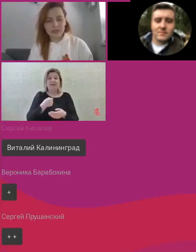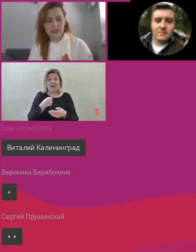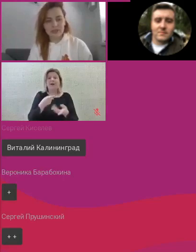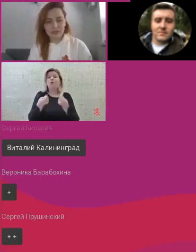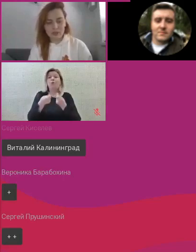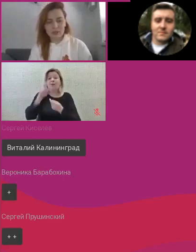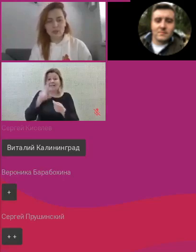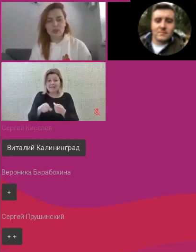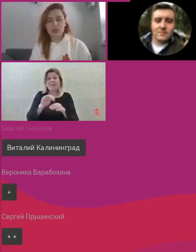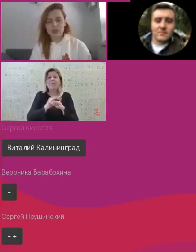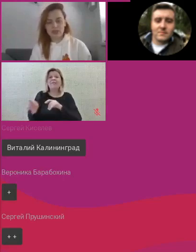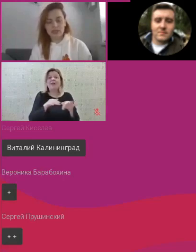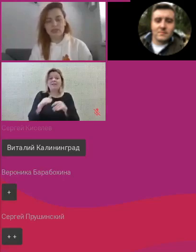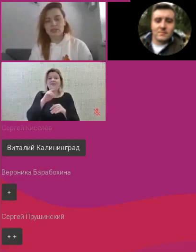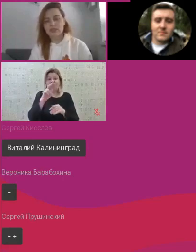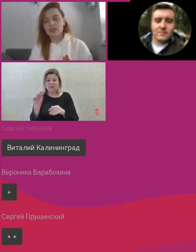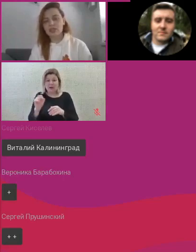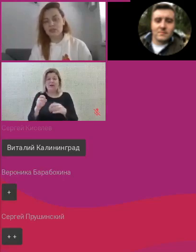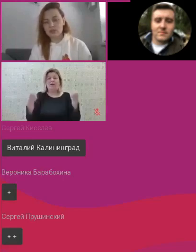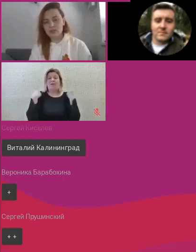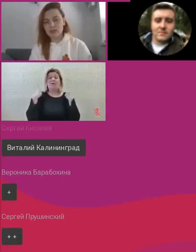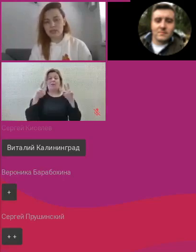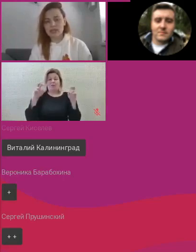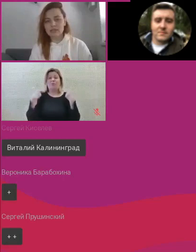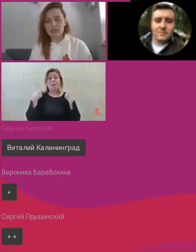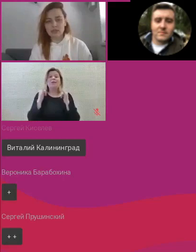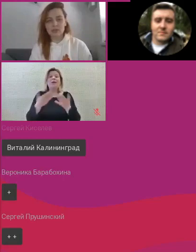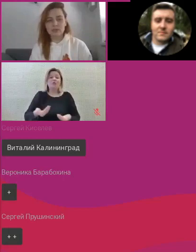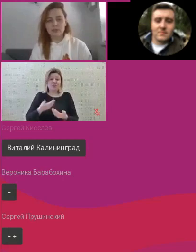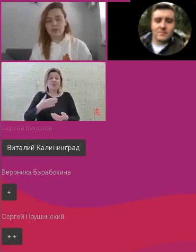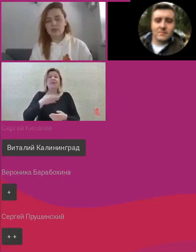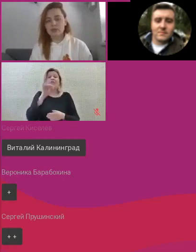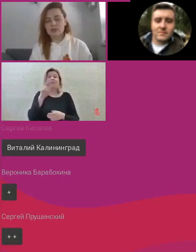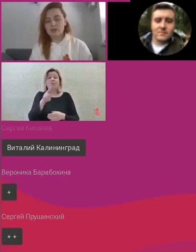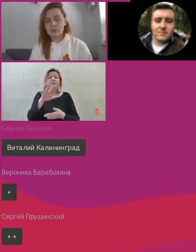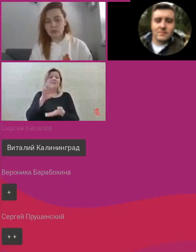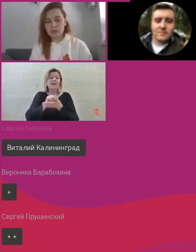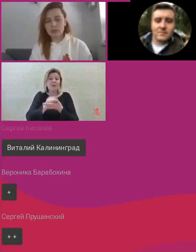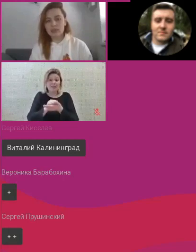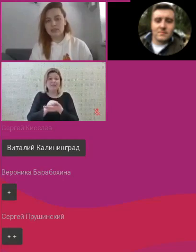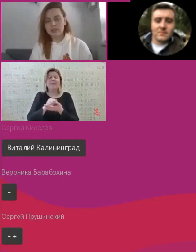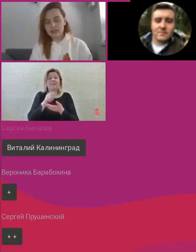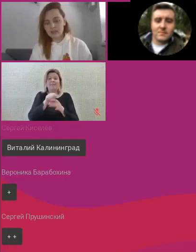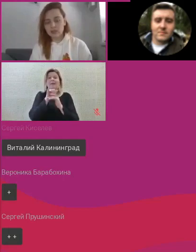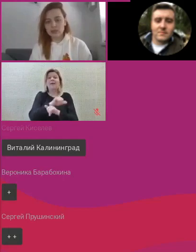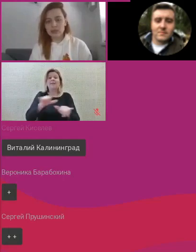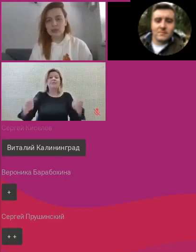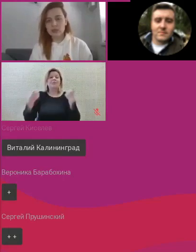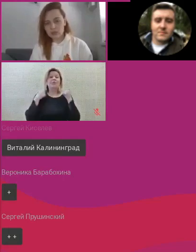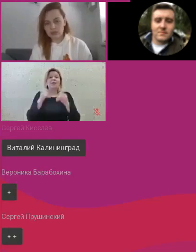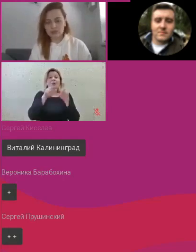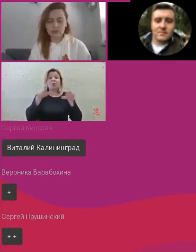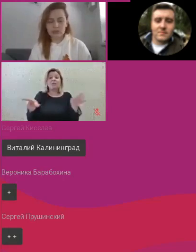руководитель благотворительного фонда «Спорт для жизни». Наш фонд занимается развитием спорта для людей с инвалидностью